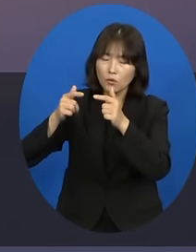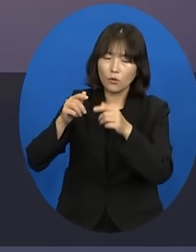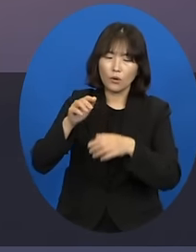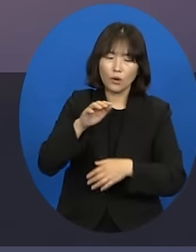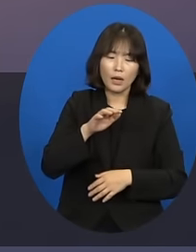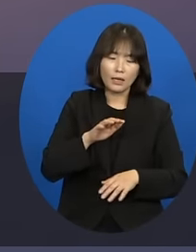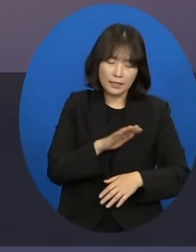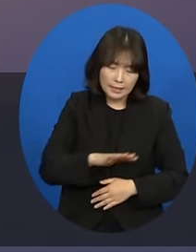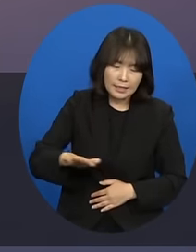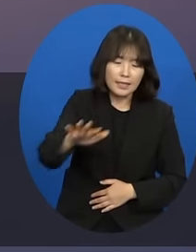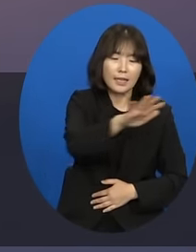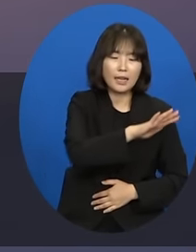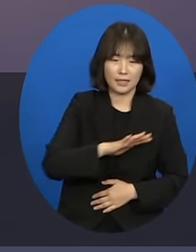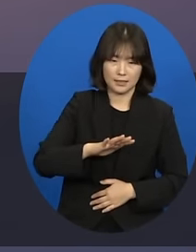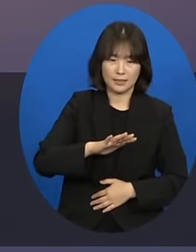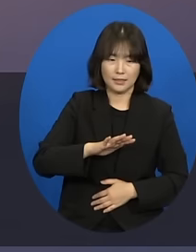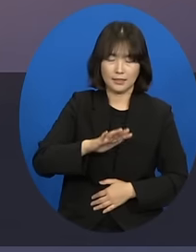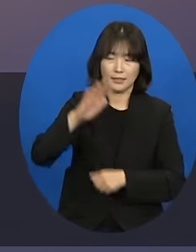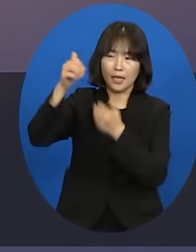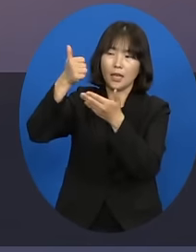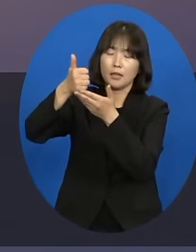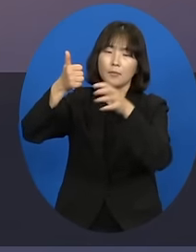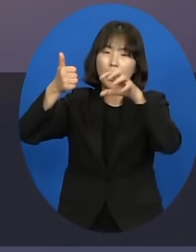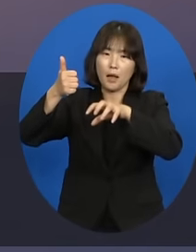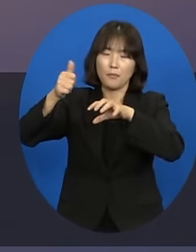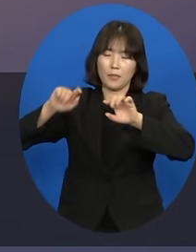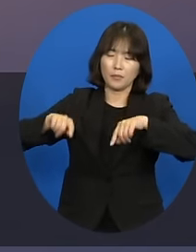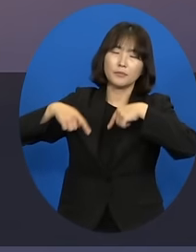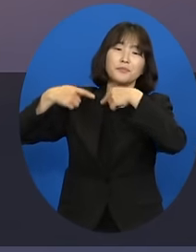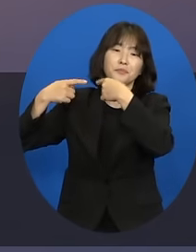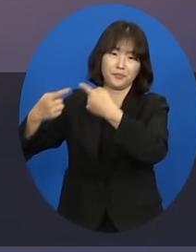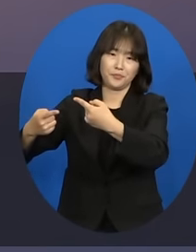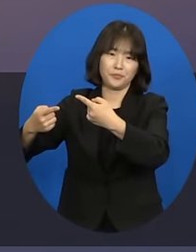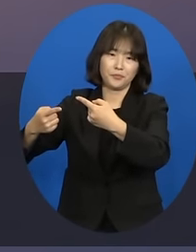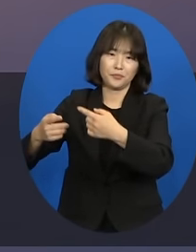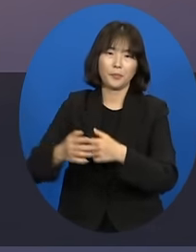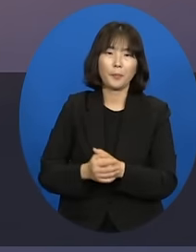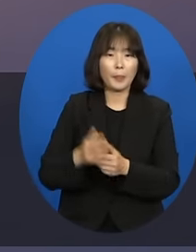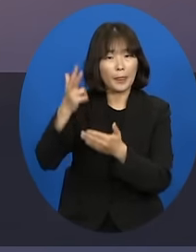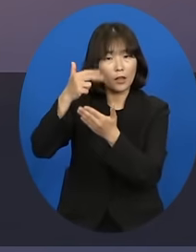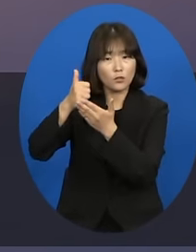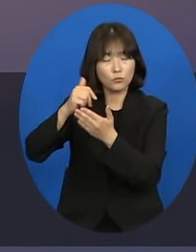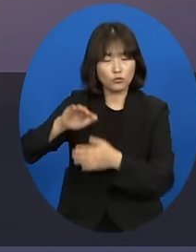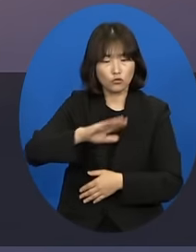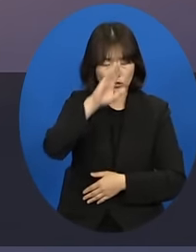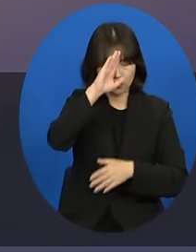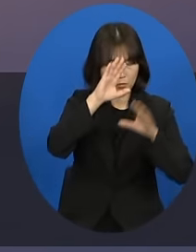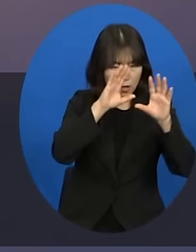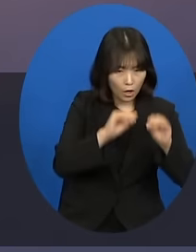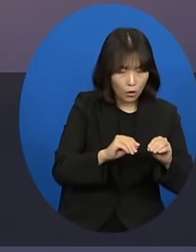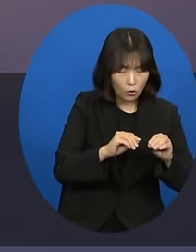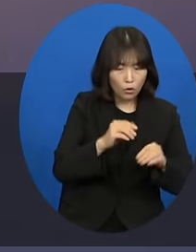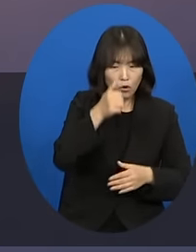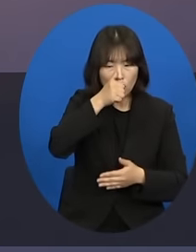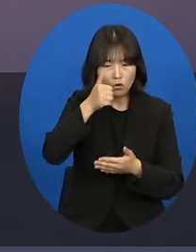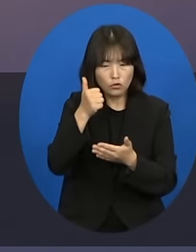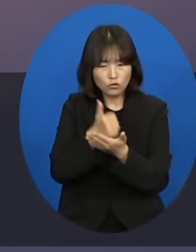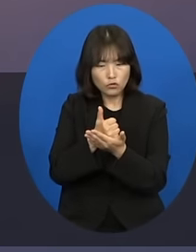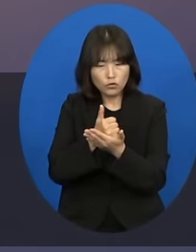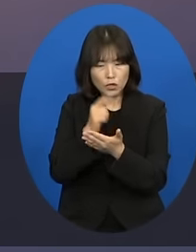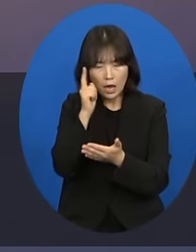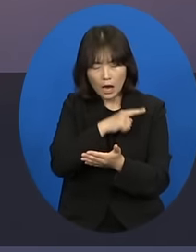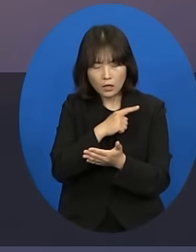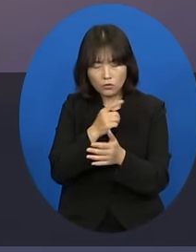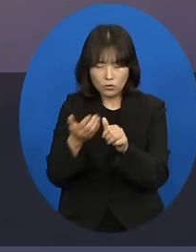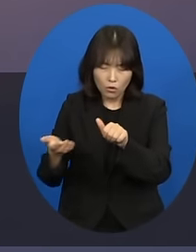것입니다. 주님, 우리의 질병도 고쳐주시고 우리의 죄악도 덮어주시고 사랑은